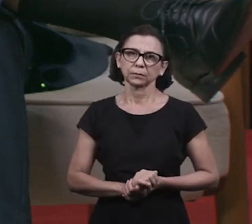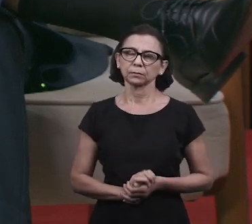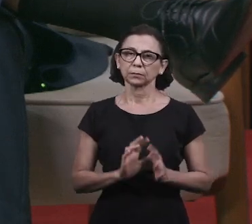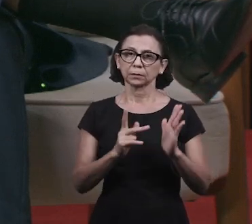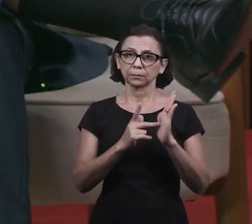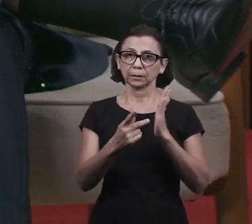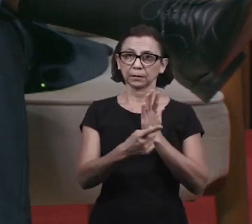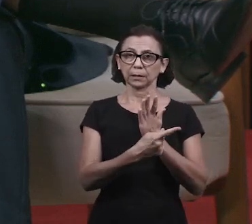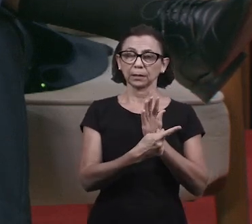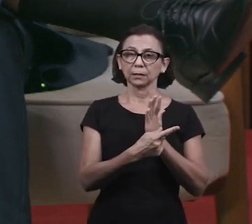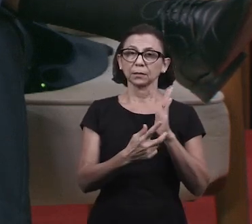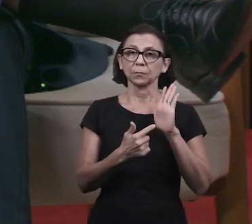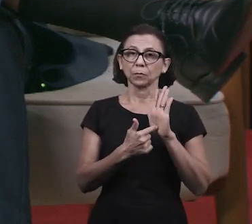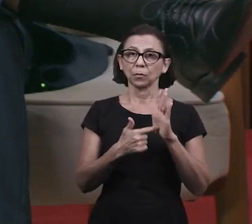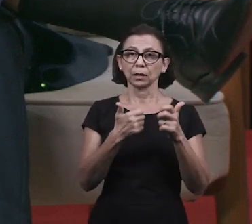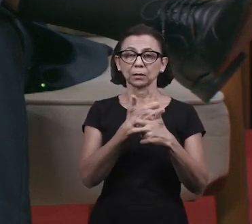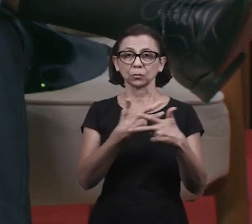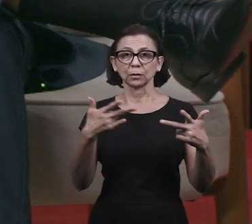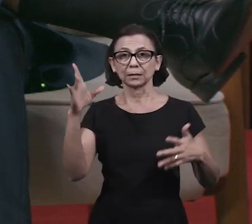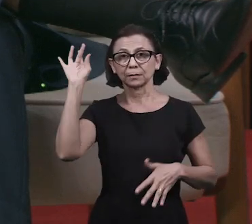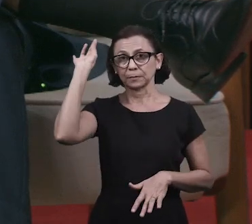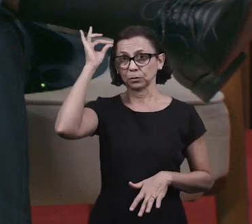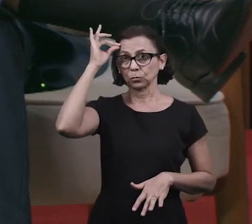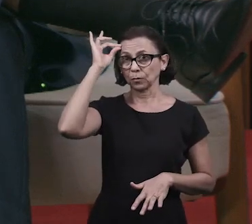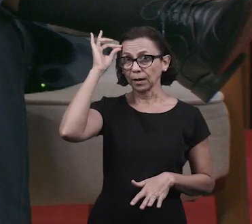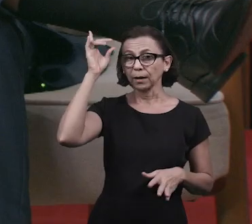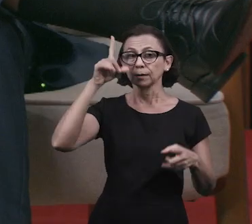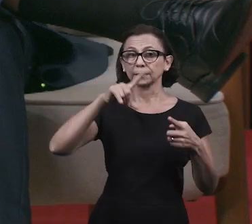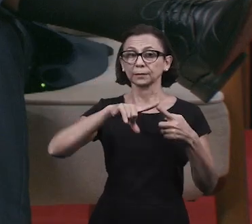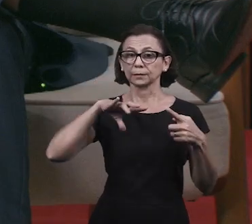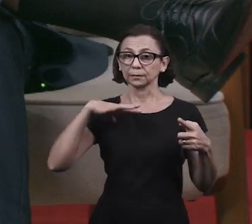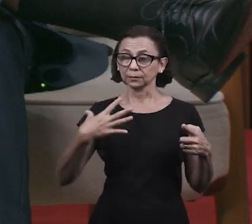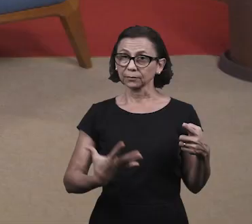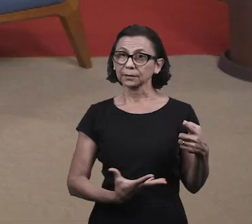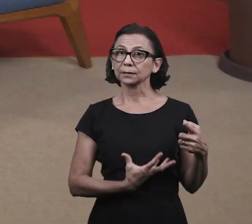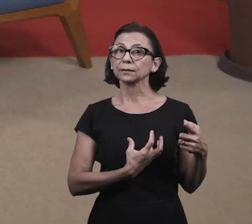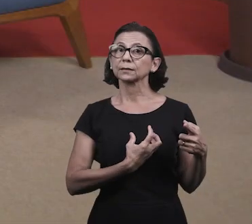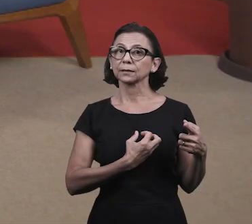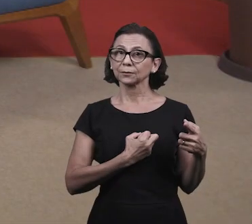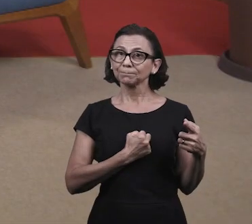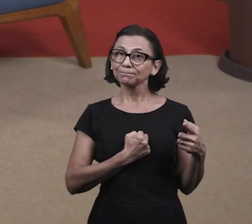de discrimination physique, parce que la parabole parle des choses spirituelles, du salut.